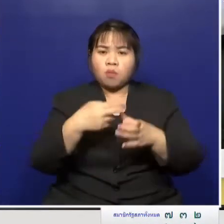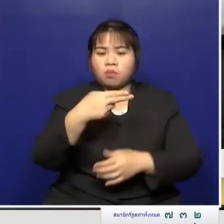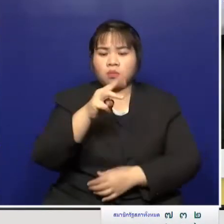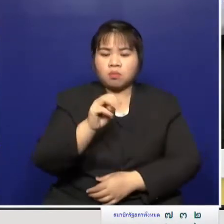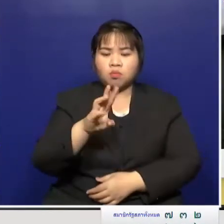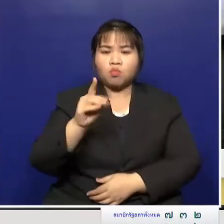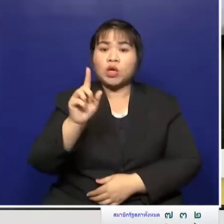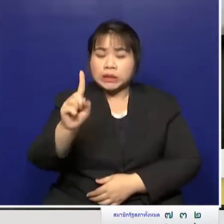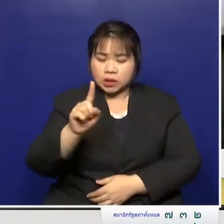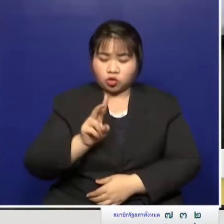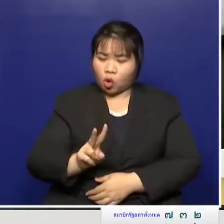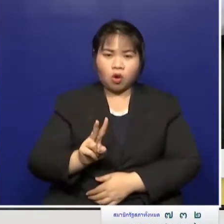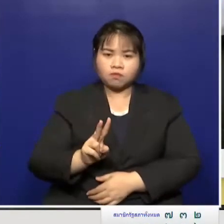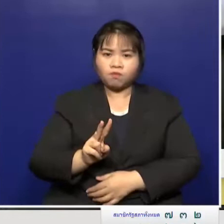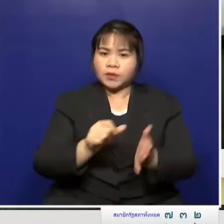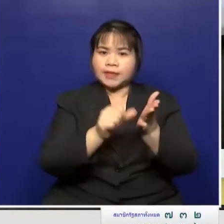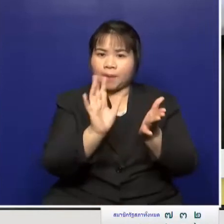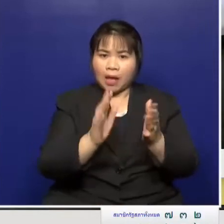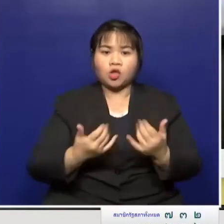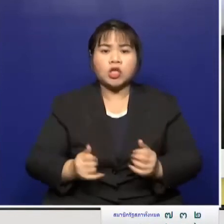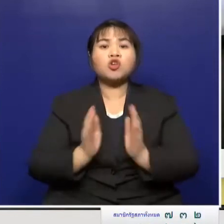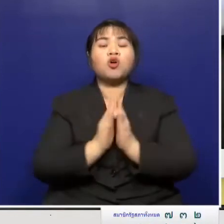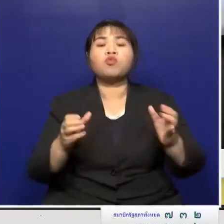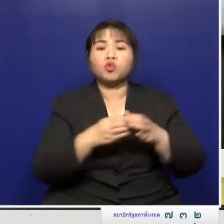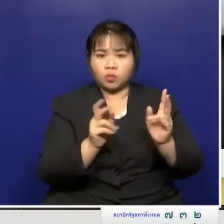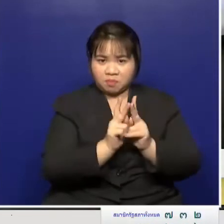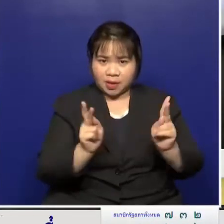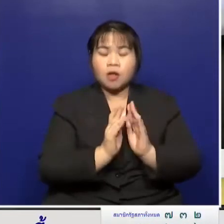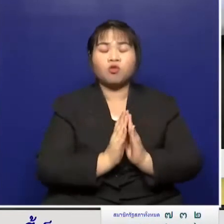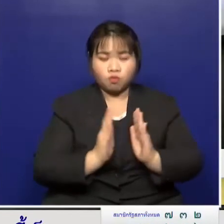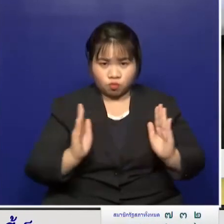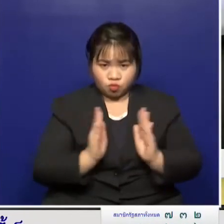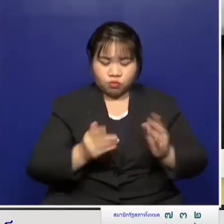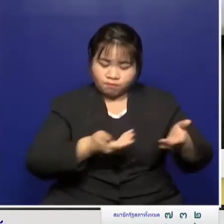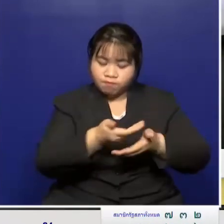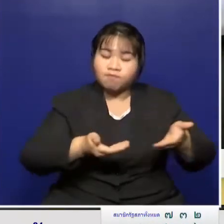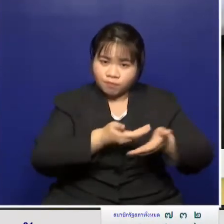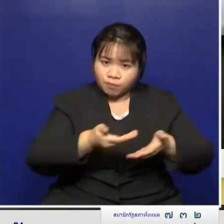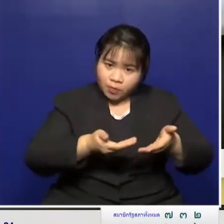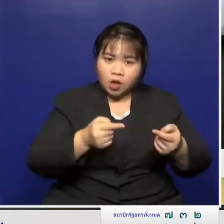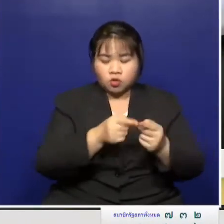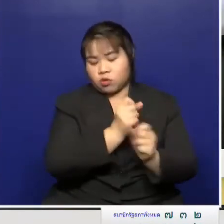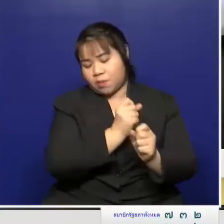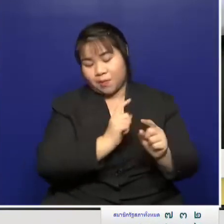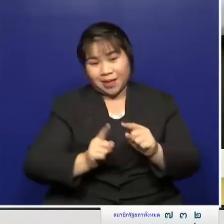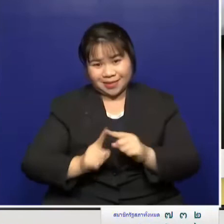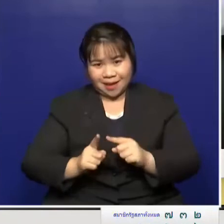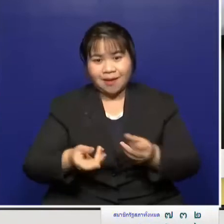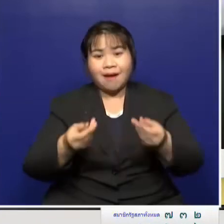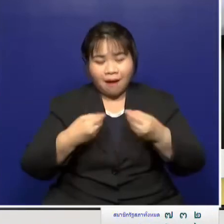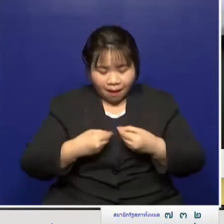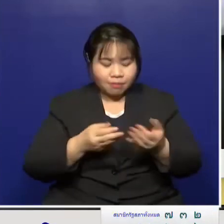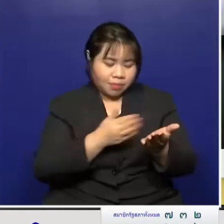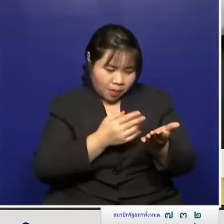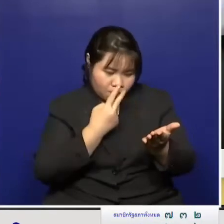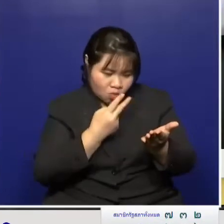ด1 & 2เพรนั้น ต้ขอบคณกรรมภิการที่ได้วิ่แน่ในเรื่องต่างให้พวกเราได้รบฟัง